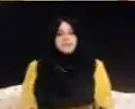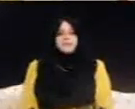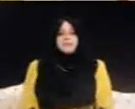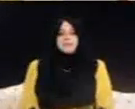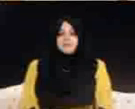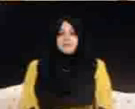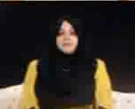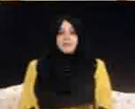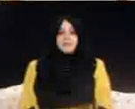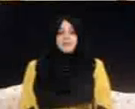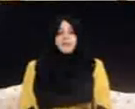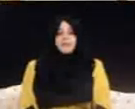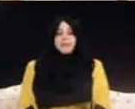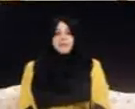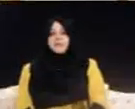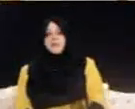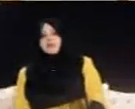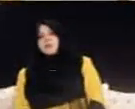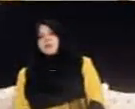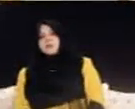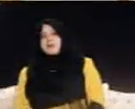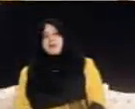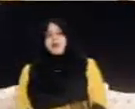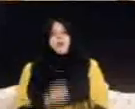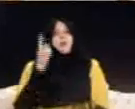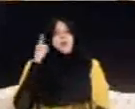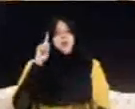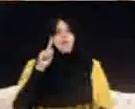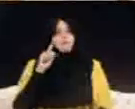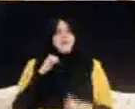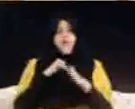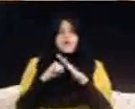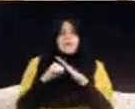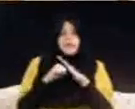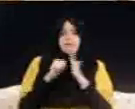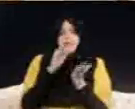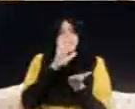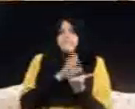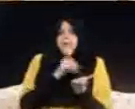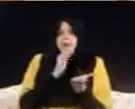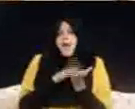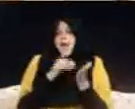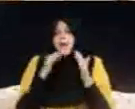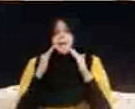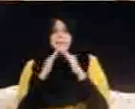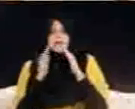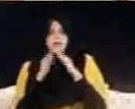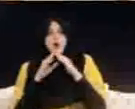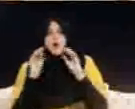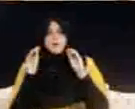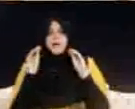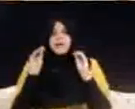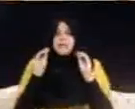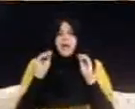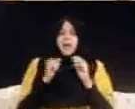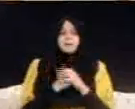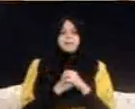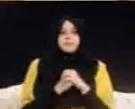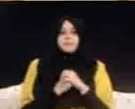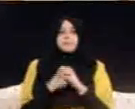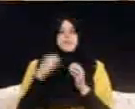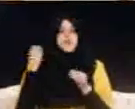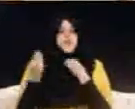سواء تعلق الأمر بالعقار أراضي ولا سكنات أو شيء من هذا القبيل